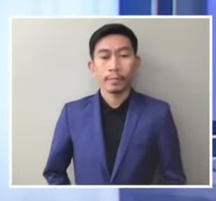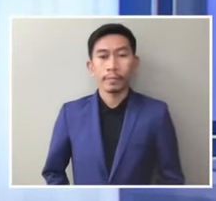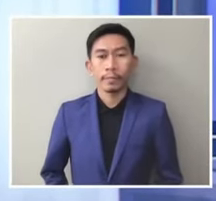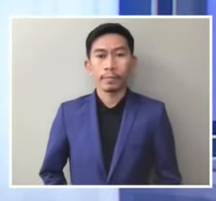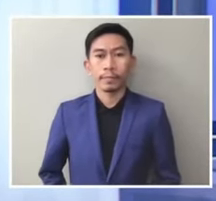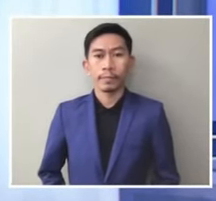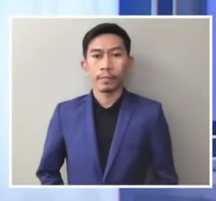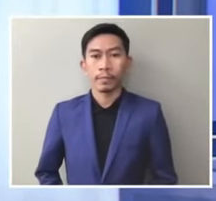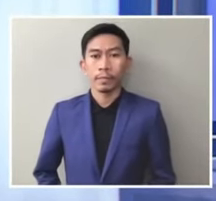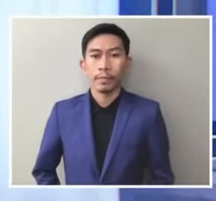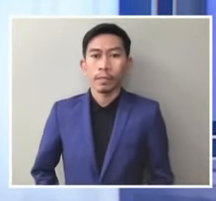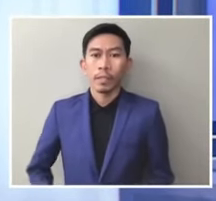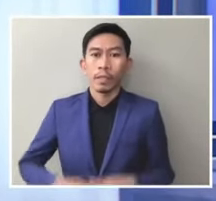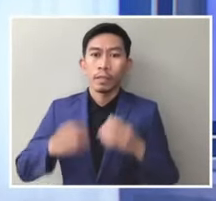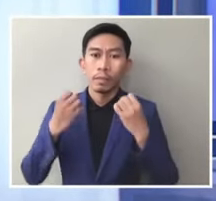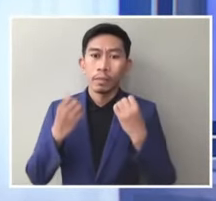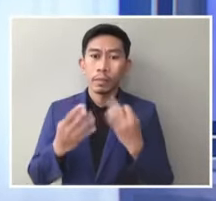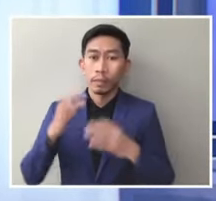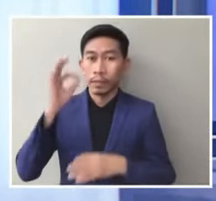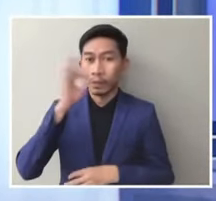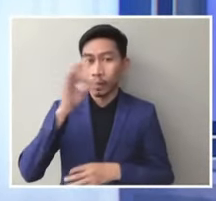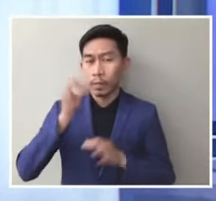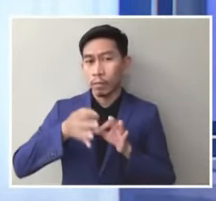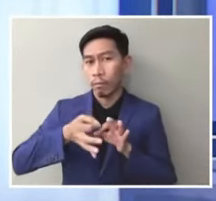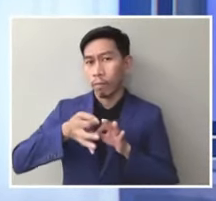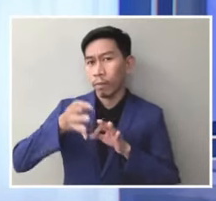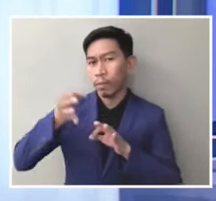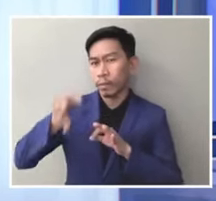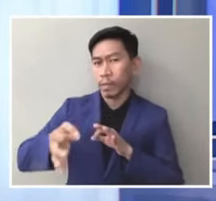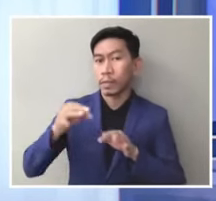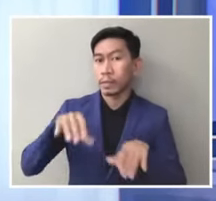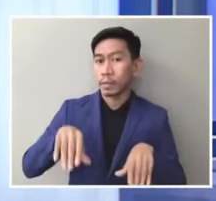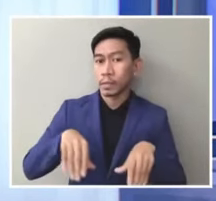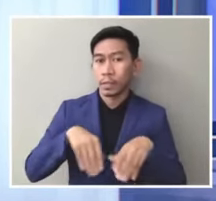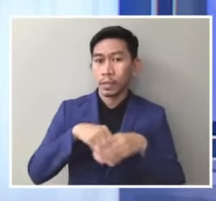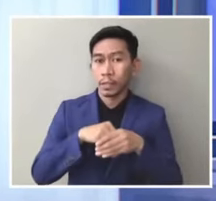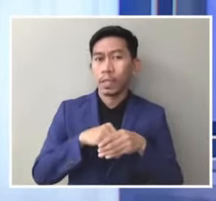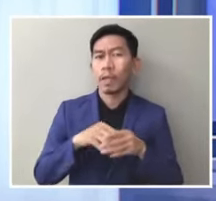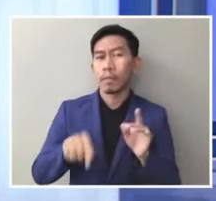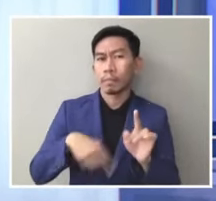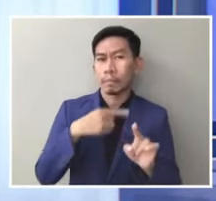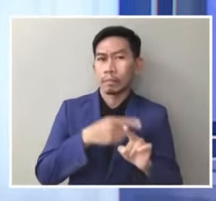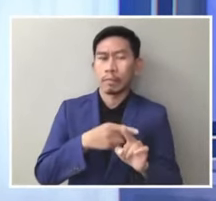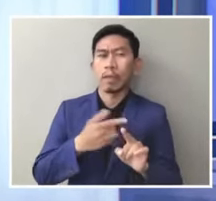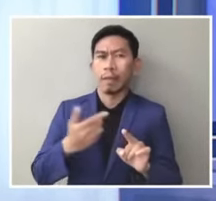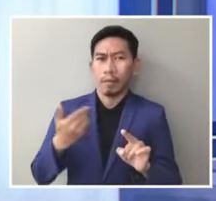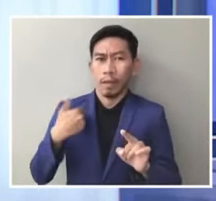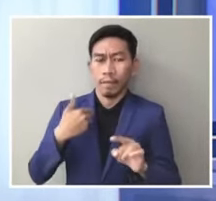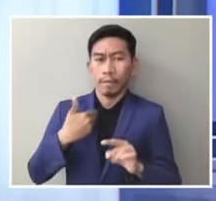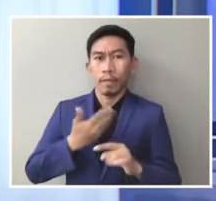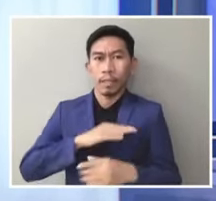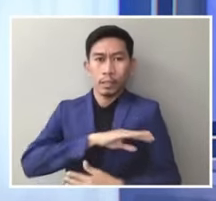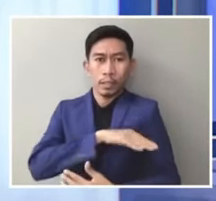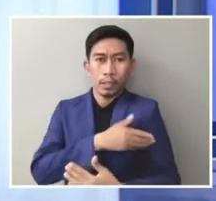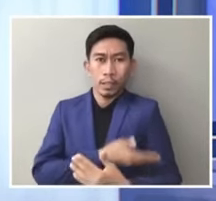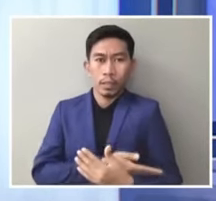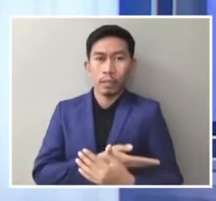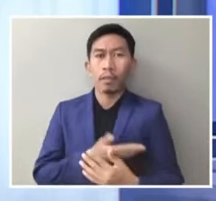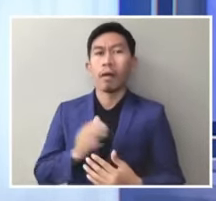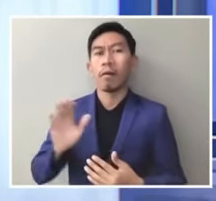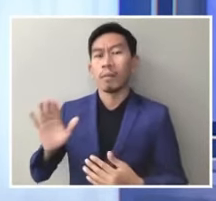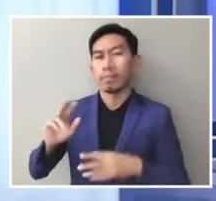Ipinagpapaliban ng maraming Pilipino ang pagpapakasal at pagkakaroon ng anak. Ito ay batay sa pag-aaral ng Commission on Population